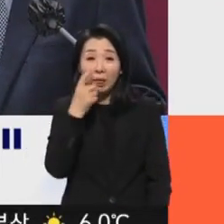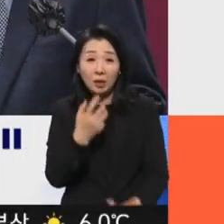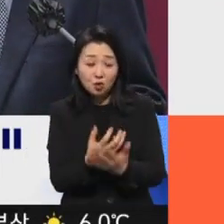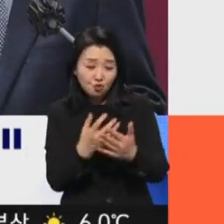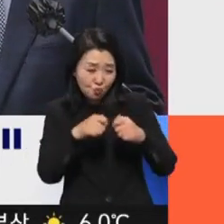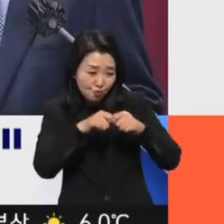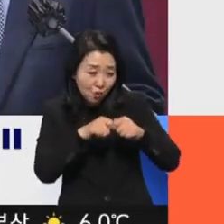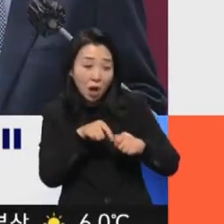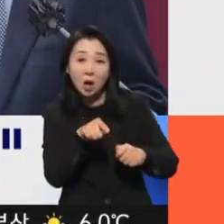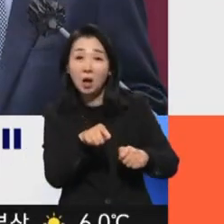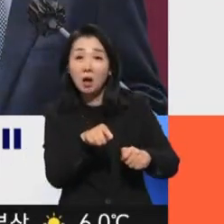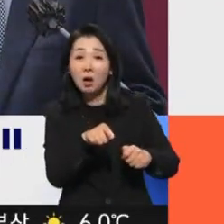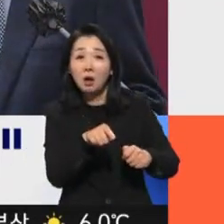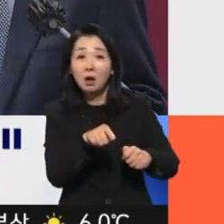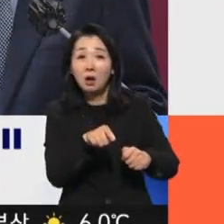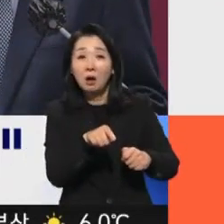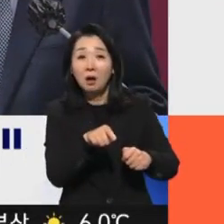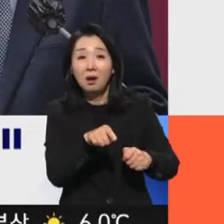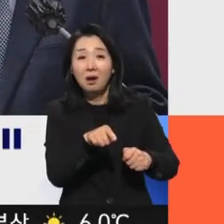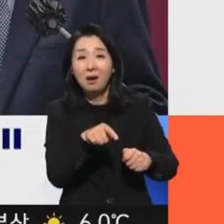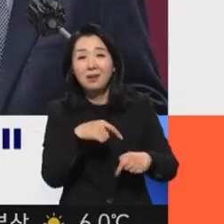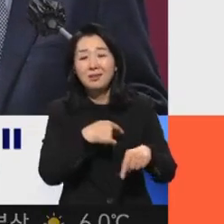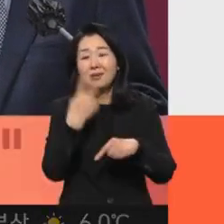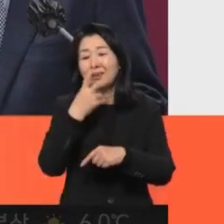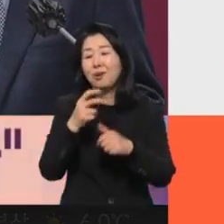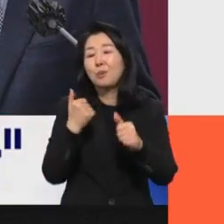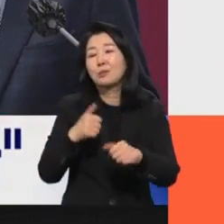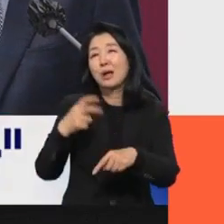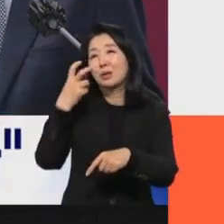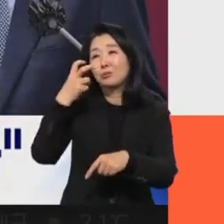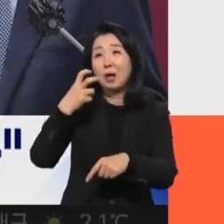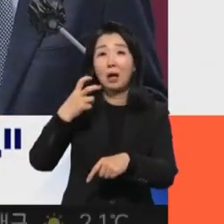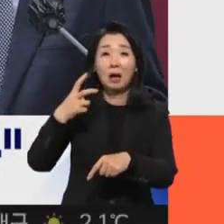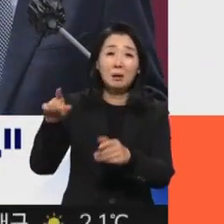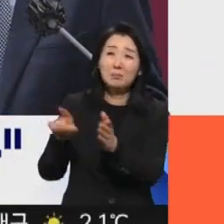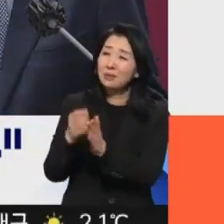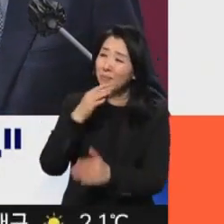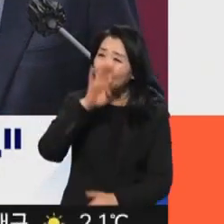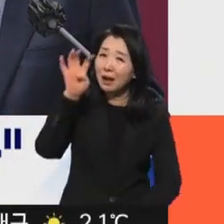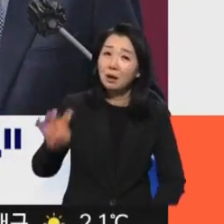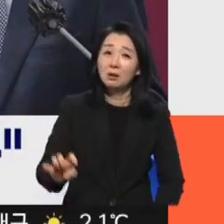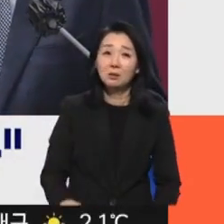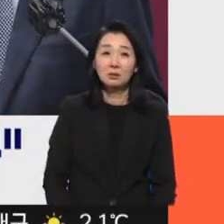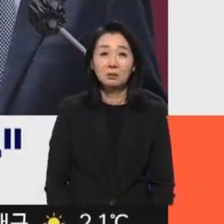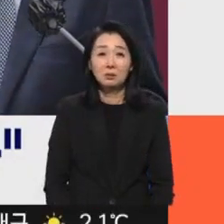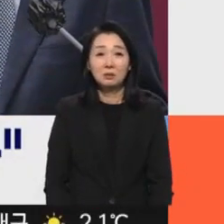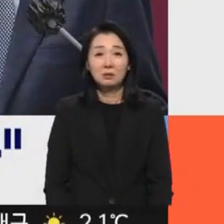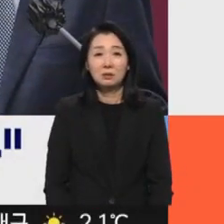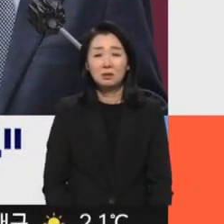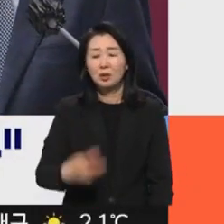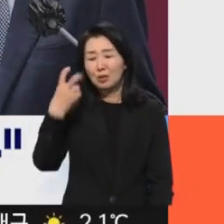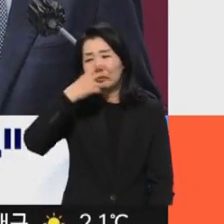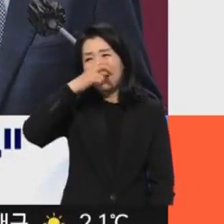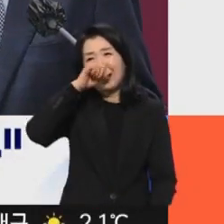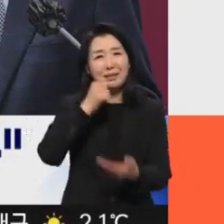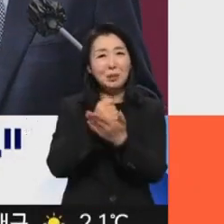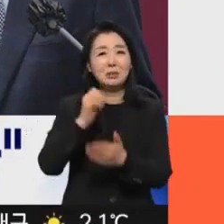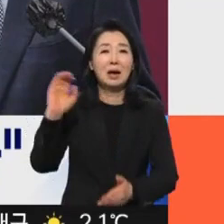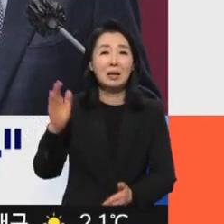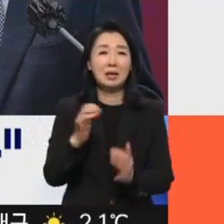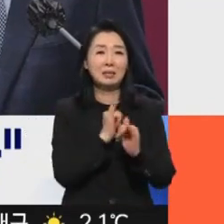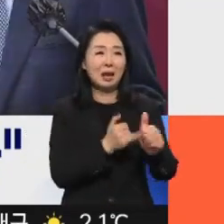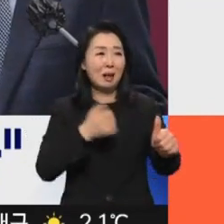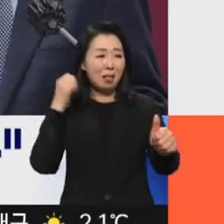증거를 구체적으로 언급하는 걸로 봤을 때 정치 검찰의 수사를 믿을 수 있겠느냐고도 했습니다. 정상적인 수사가 아니다, 사람 잡는